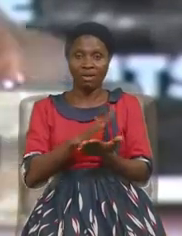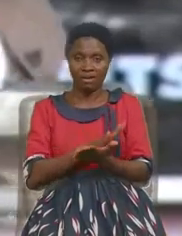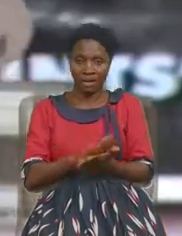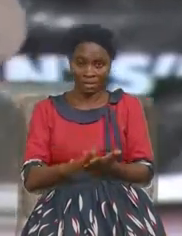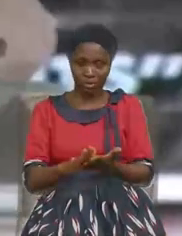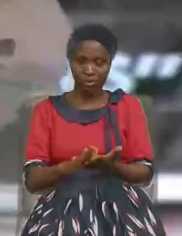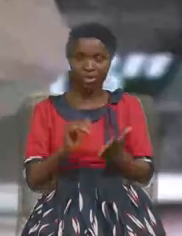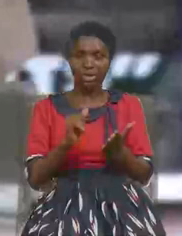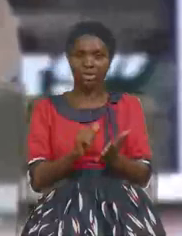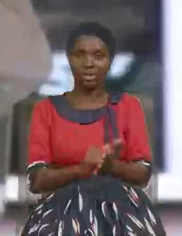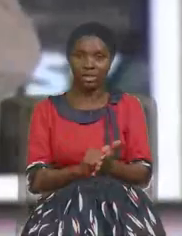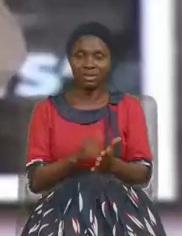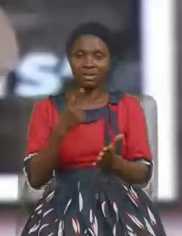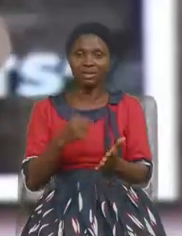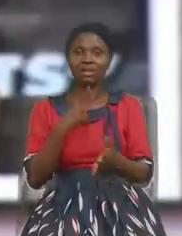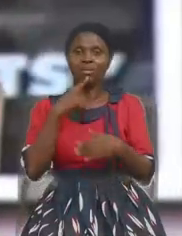pour que le sang